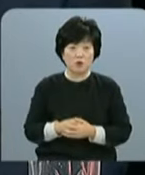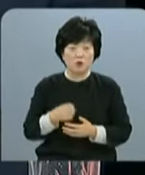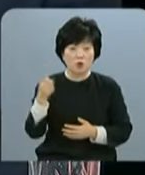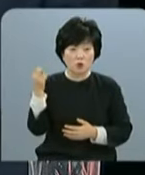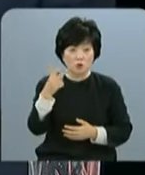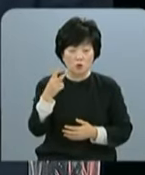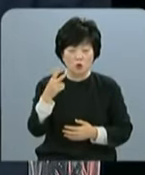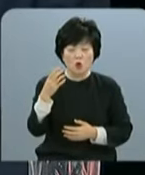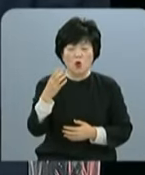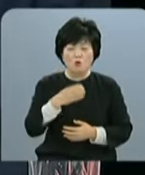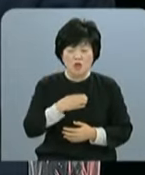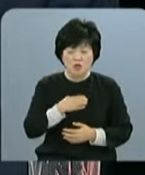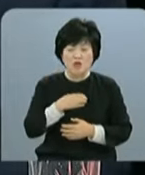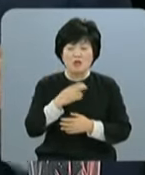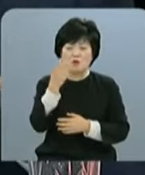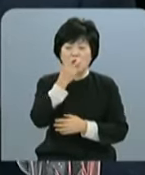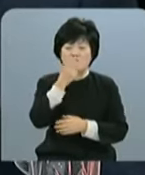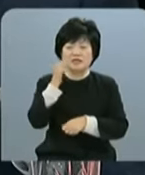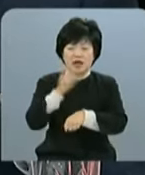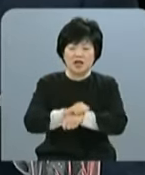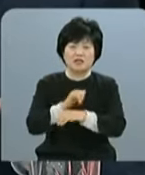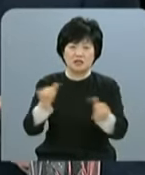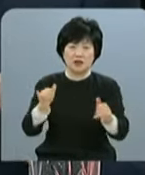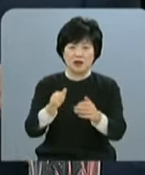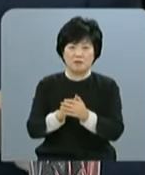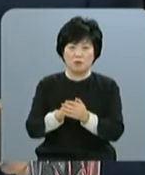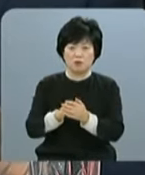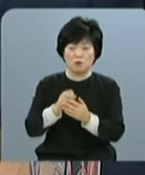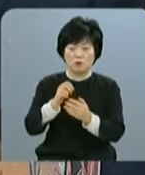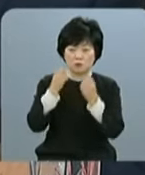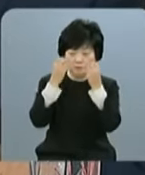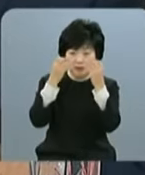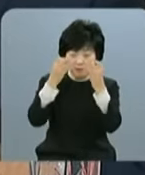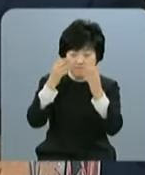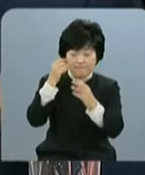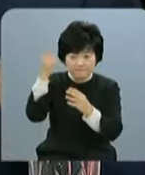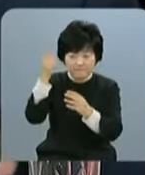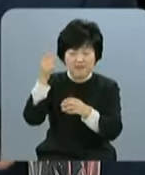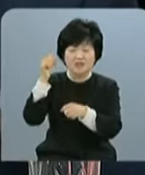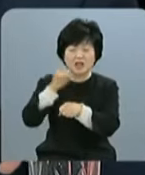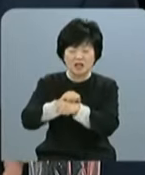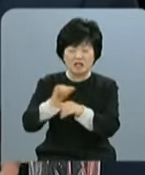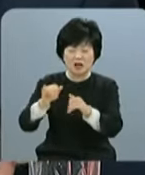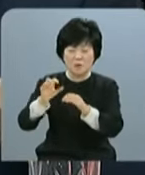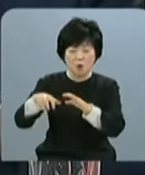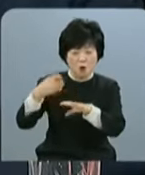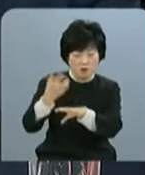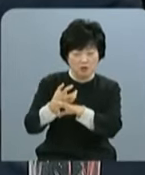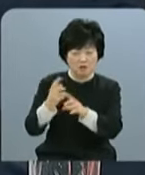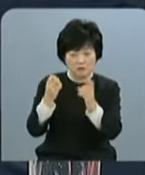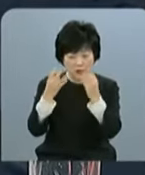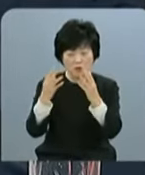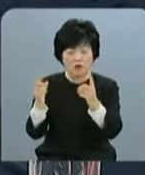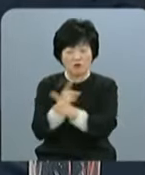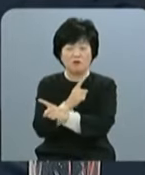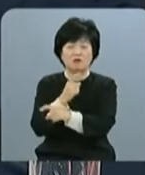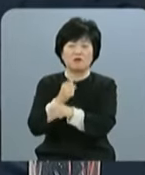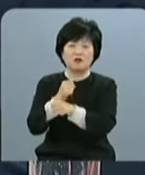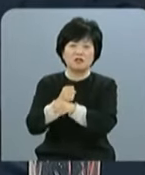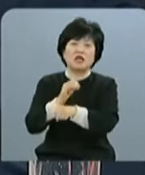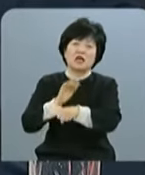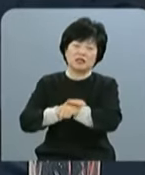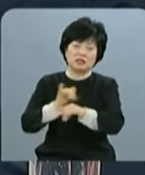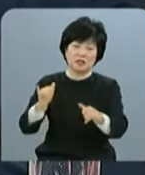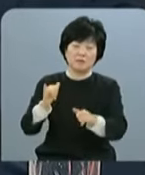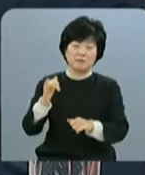하나는 위기관리 기능이고요. 하나는 혁신 기능입니다. 위기관리를 어떻게 할지, 혁신을 어떻게 할지 여기에 대해서는 대통령